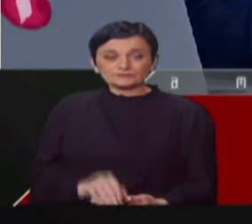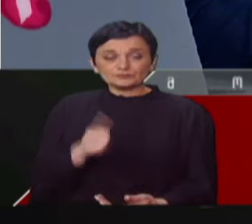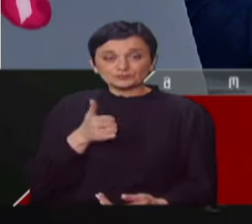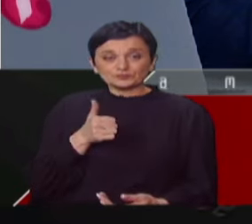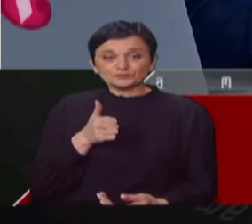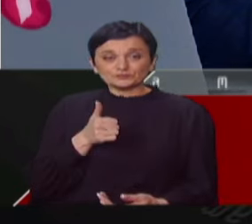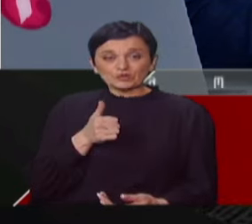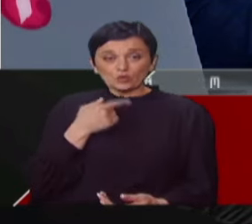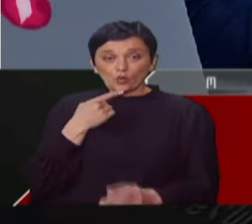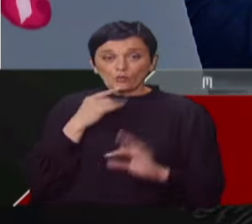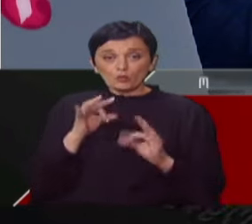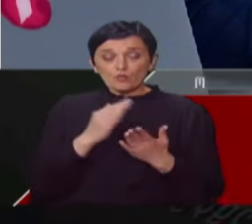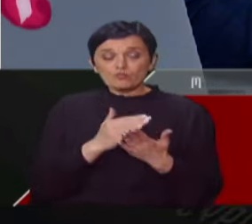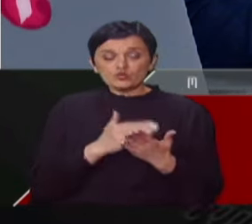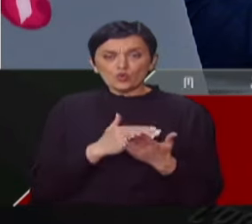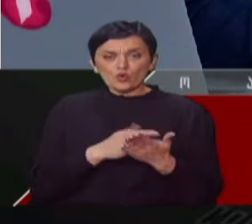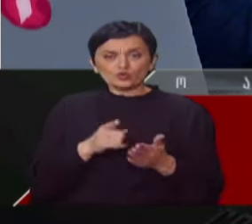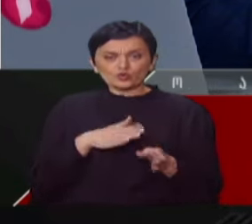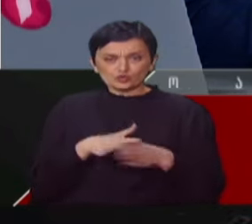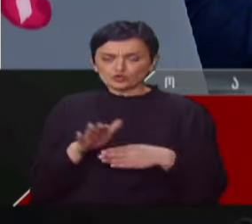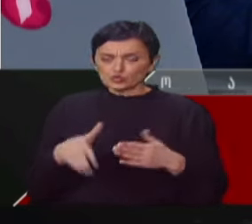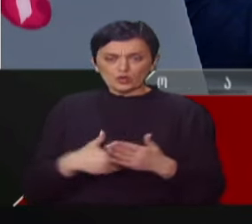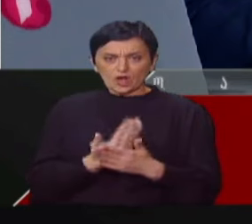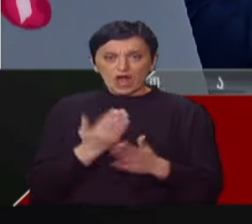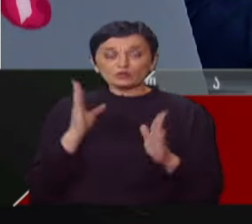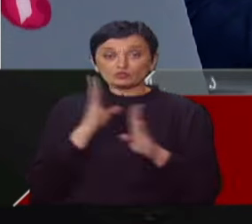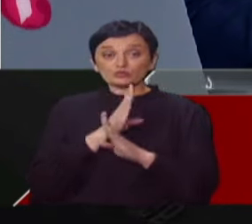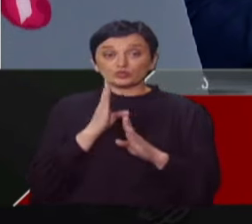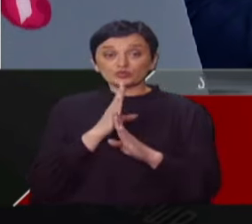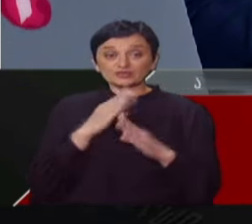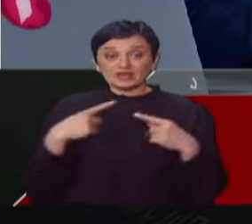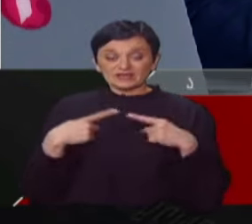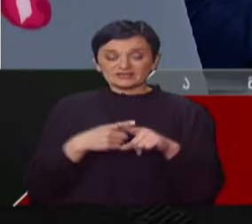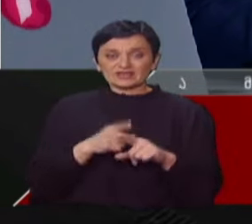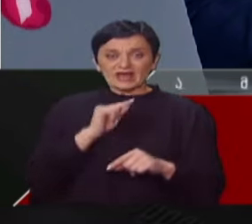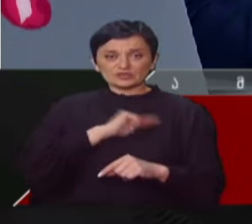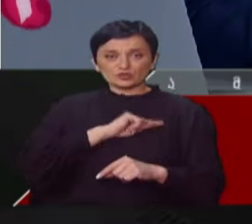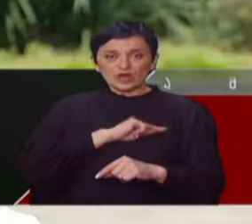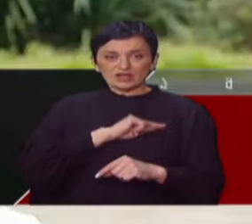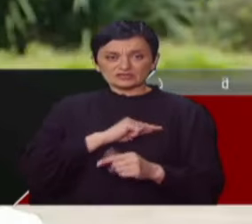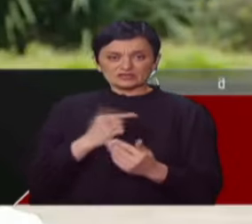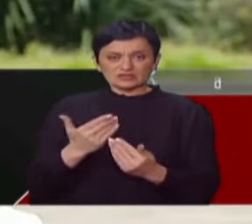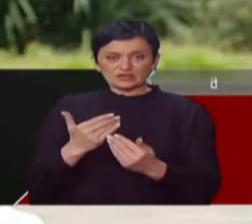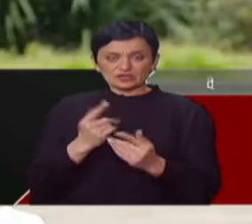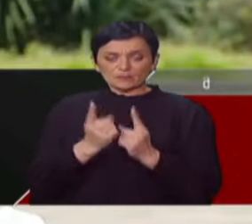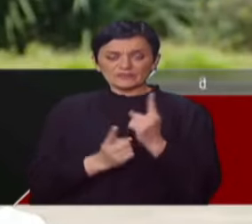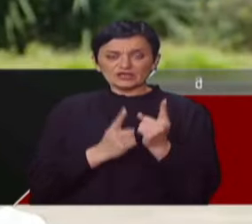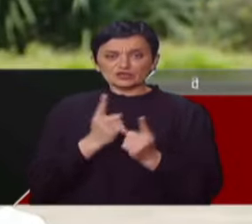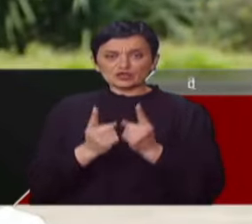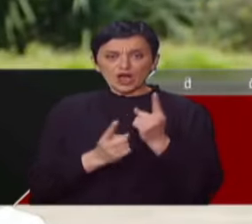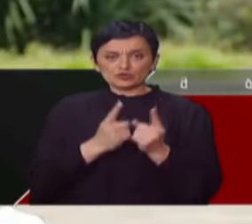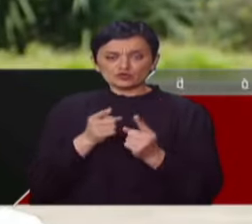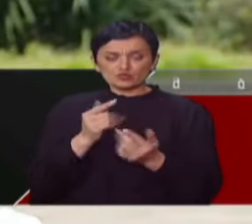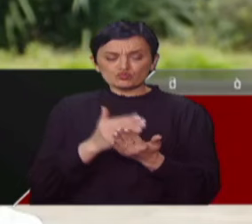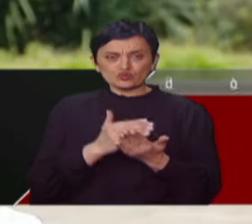Rogorts Mogasenet, programa Aris, Sruliat Ahali, Unebrivia, tehnicuri Hasiatis, Serotkat, Časorebebi, am programa